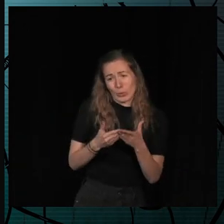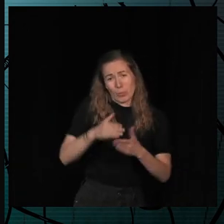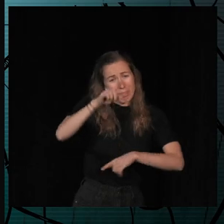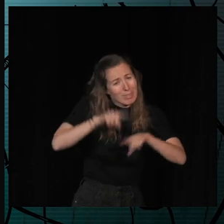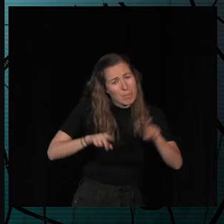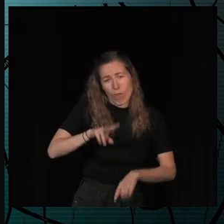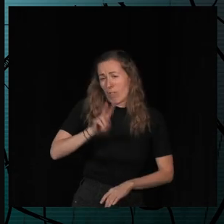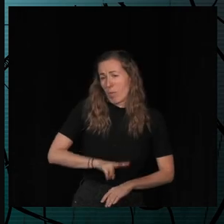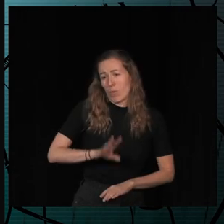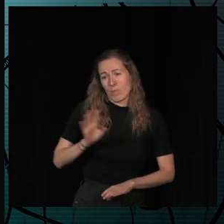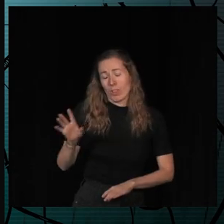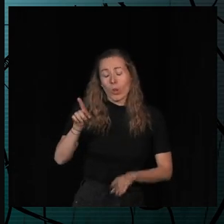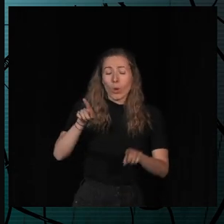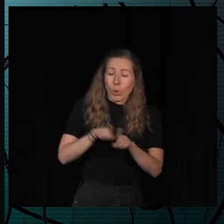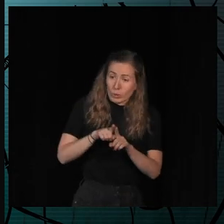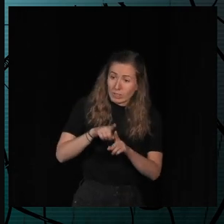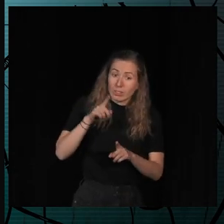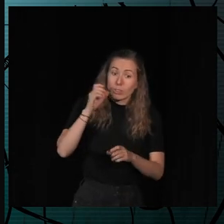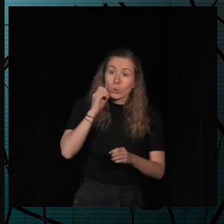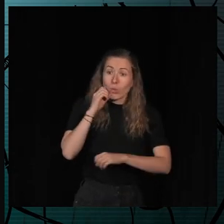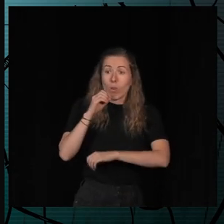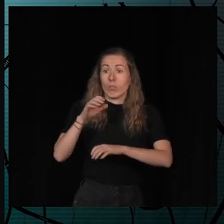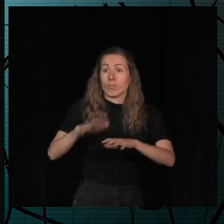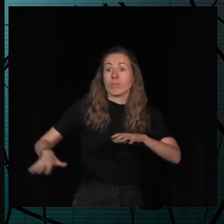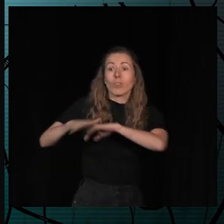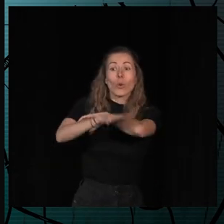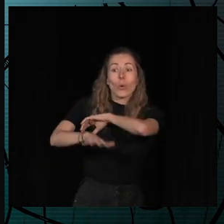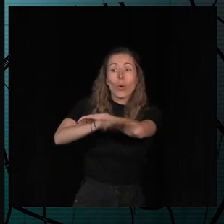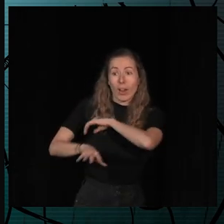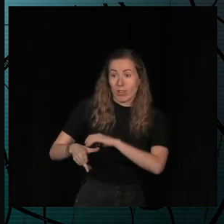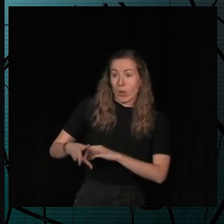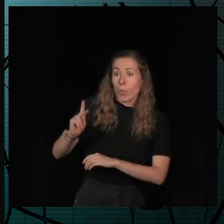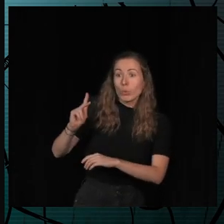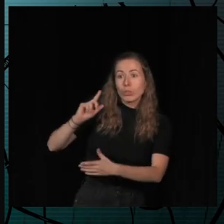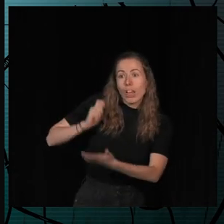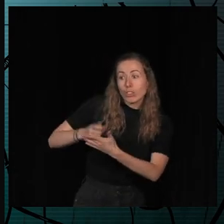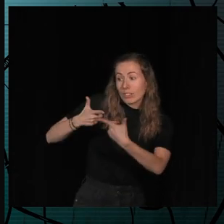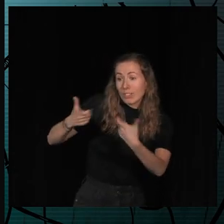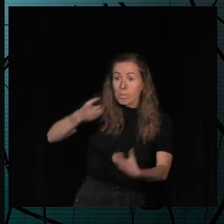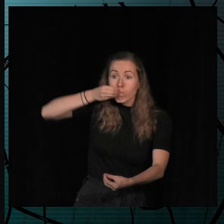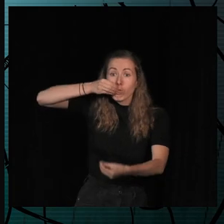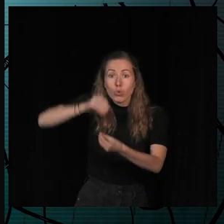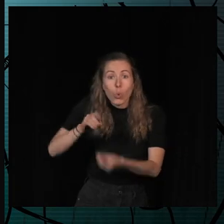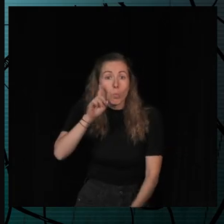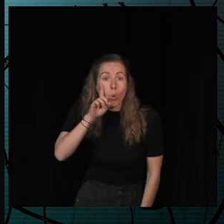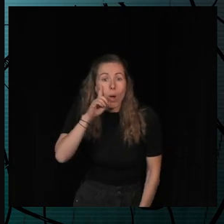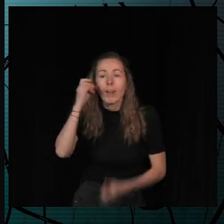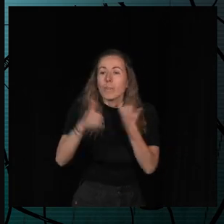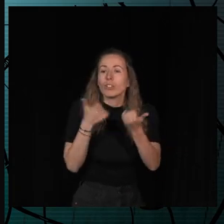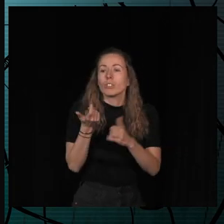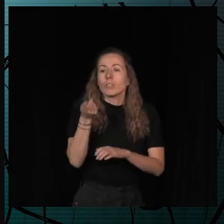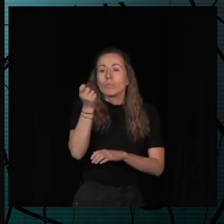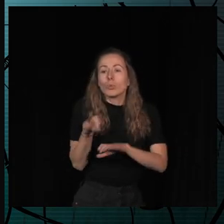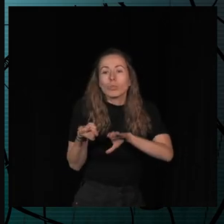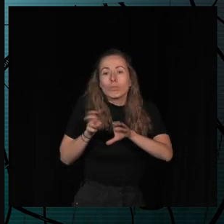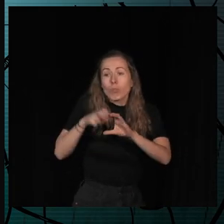intéressant et contreintuitif c'est que dans le rural on achète beaucoup plus d'équipement très très tôt parce que quand on a un seul ramassage scolaire dans